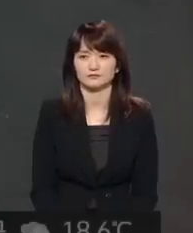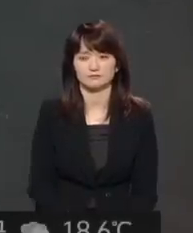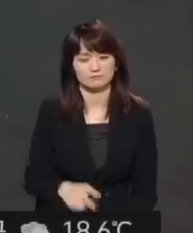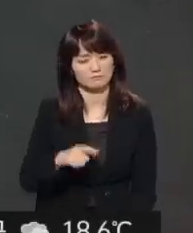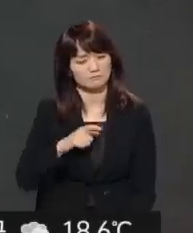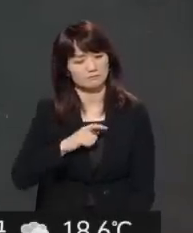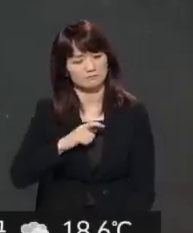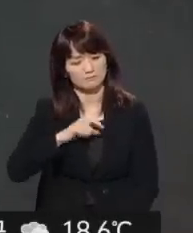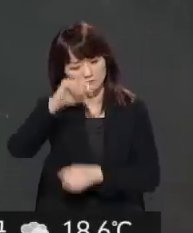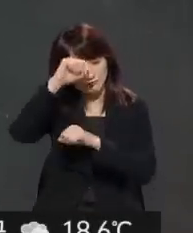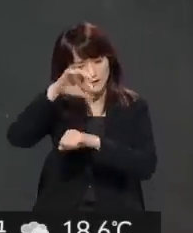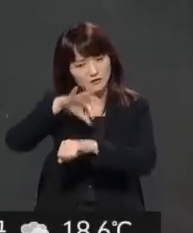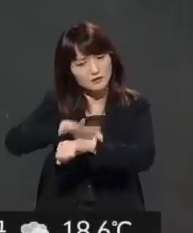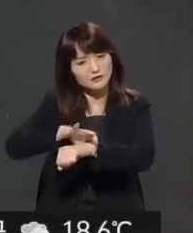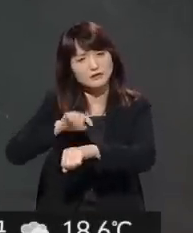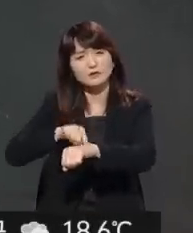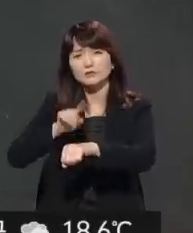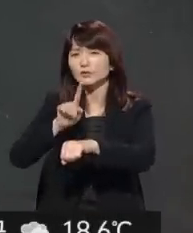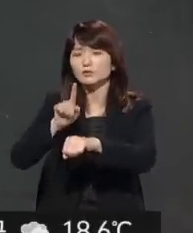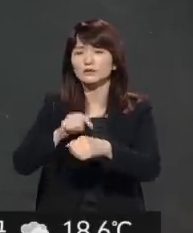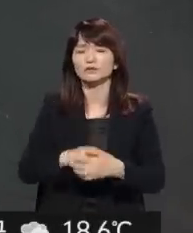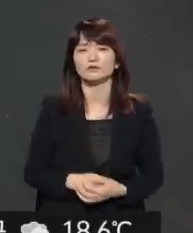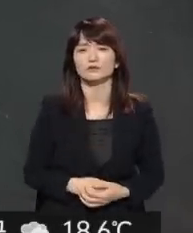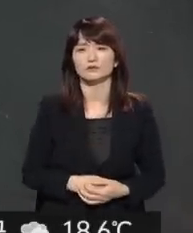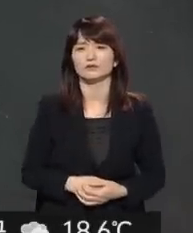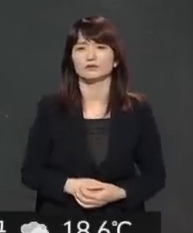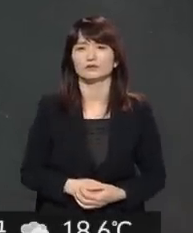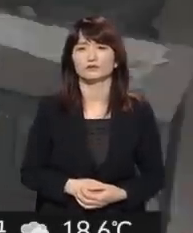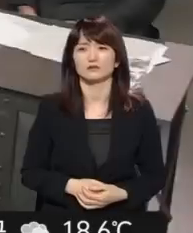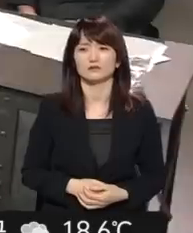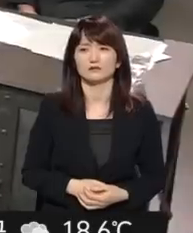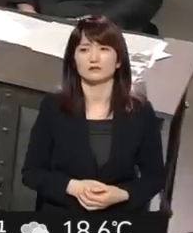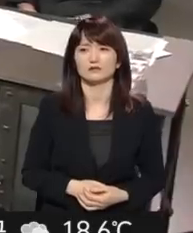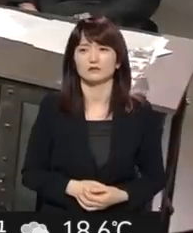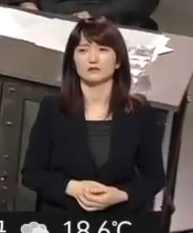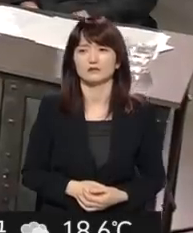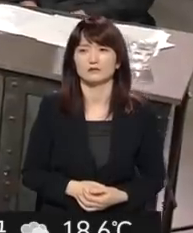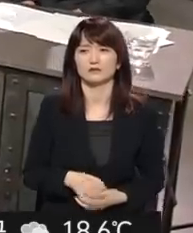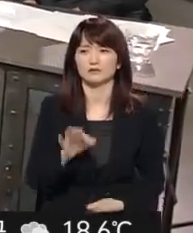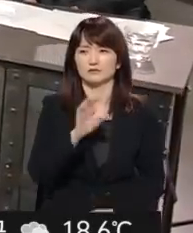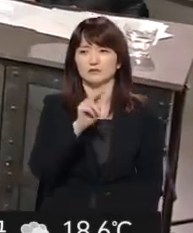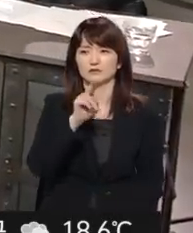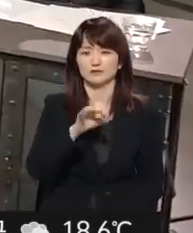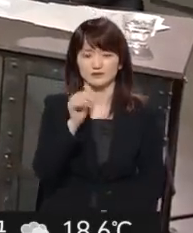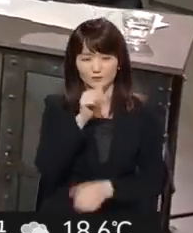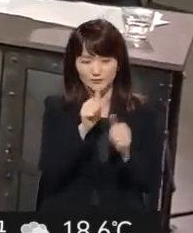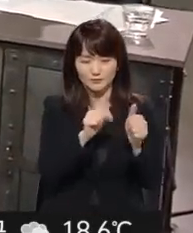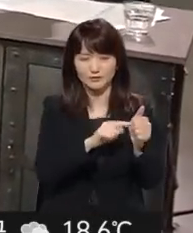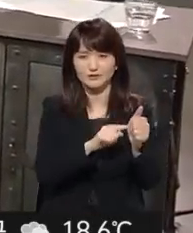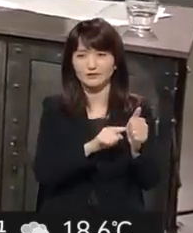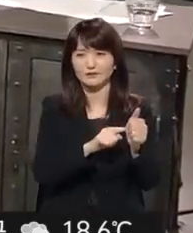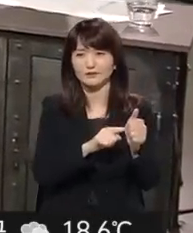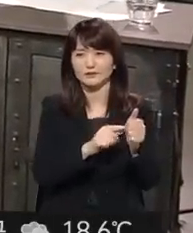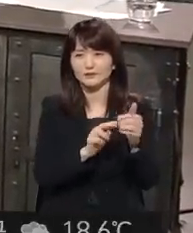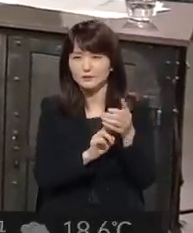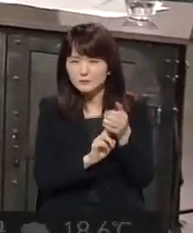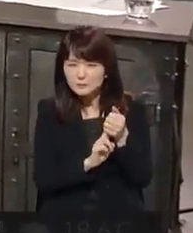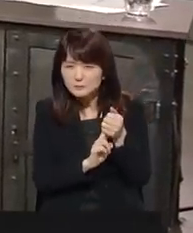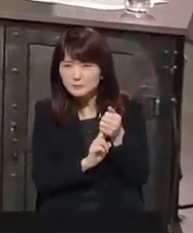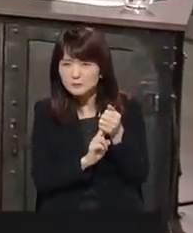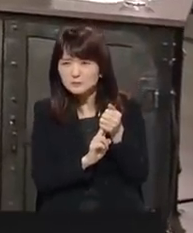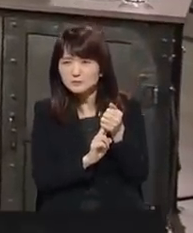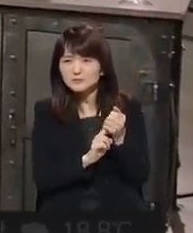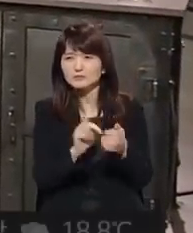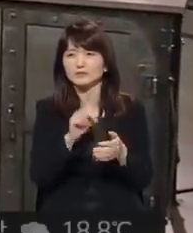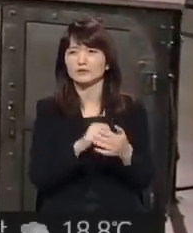수상한 액세서리입니다 자 우리 양주열 변호사님이 지금 잠깐 가리고 계시는데 너무 쓸데없이 많이